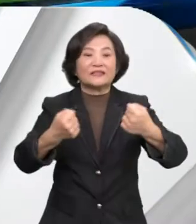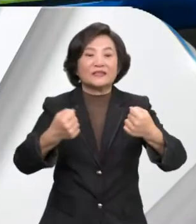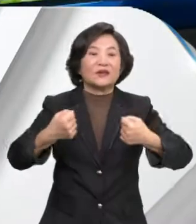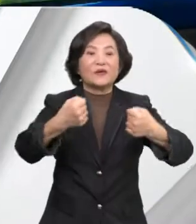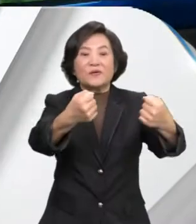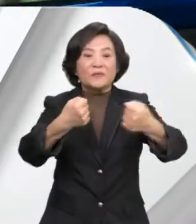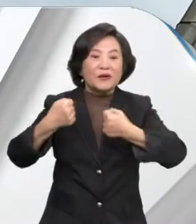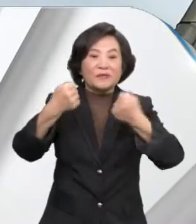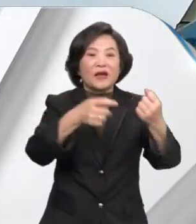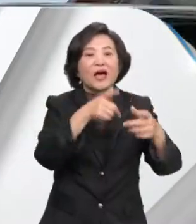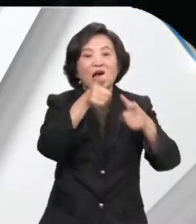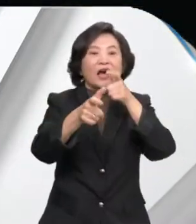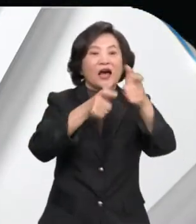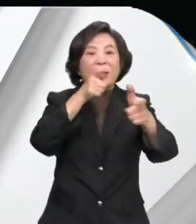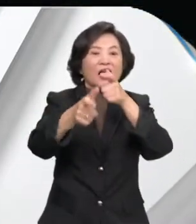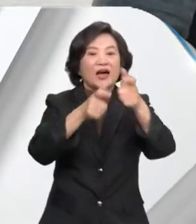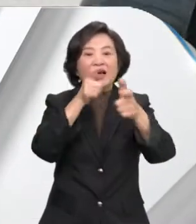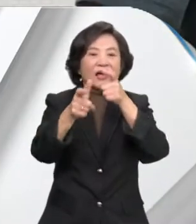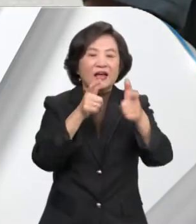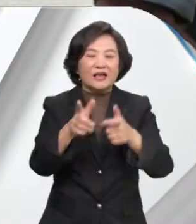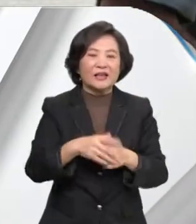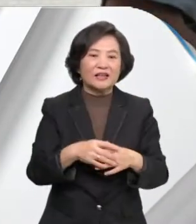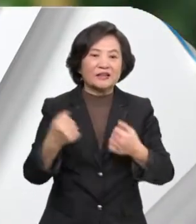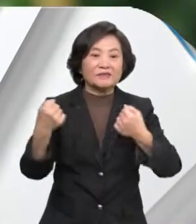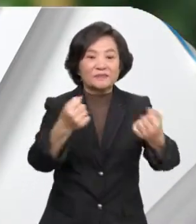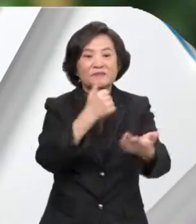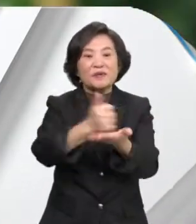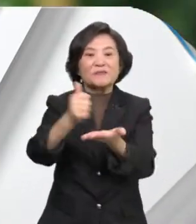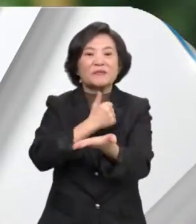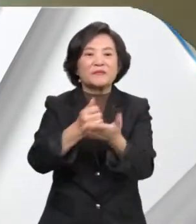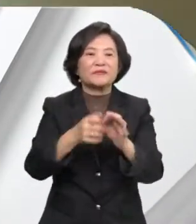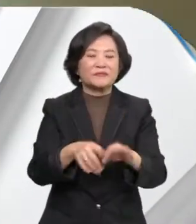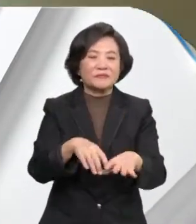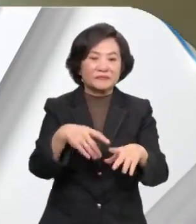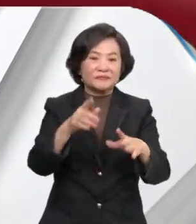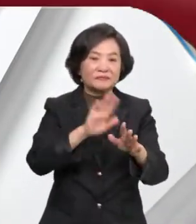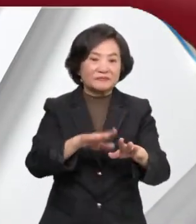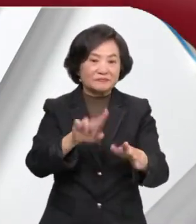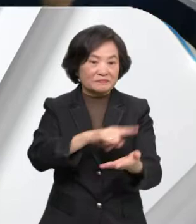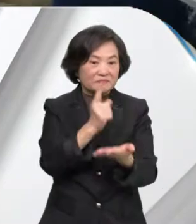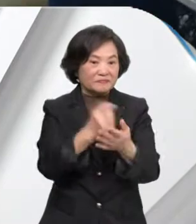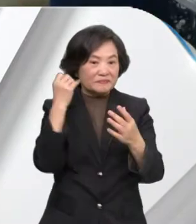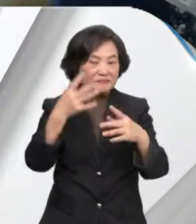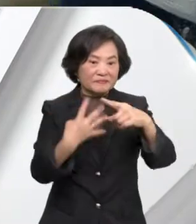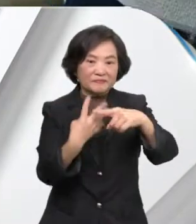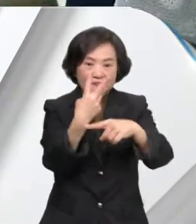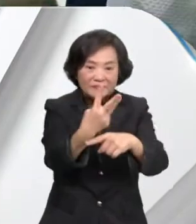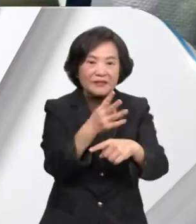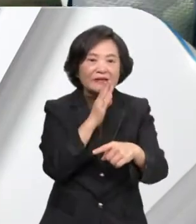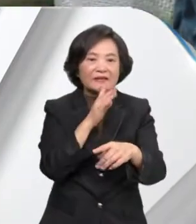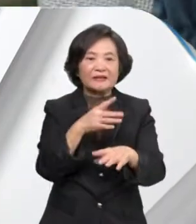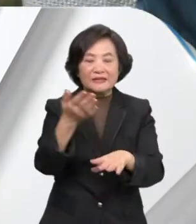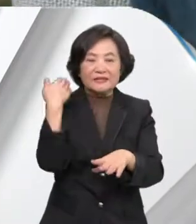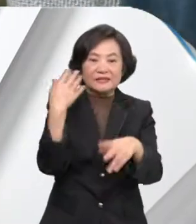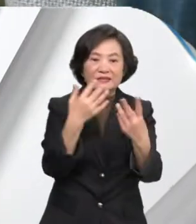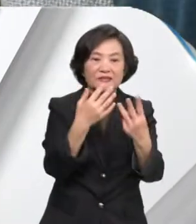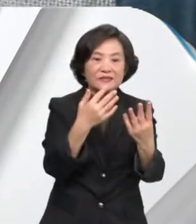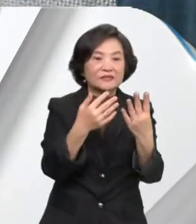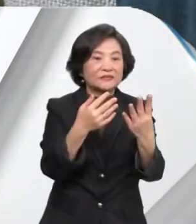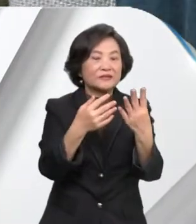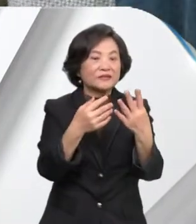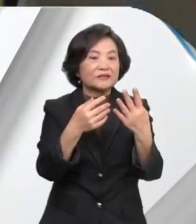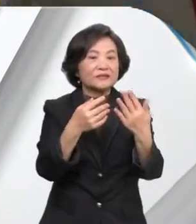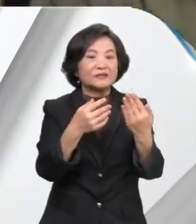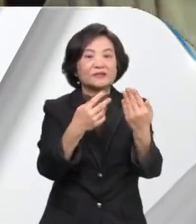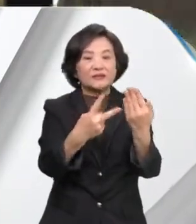年买菜价哦！ 客家电视台制作的全新戏出《四分之三》，用旧年的台词同歌喉